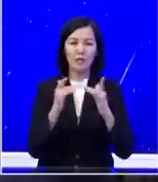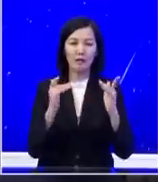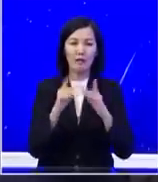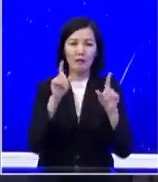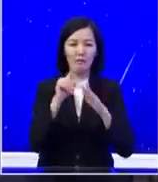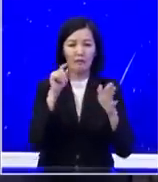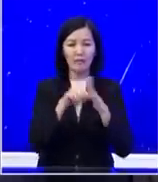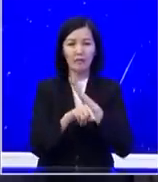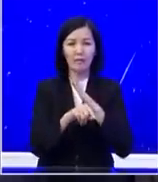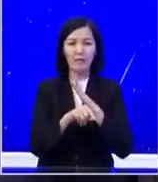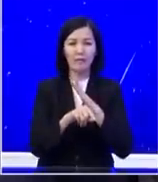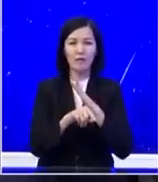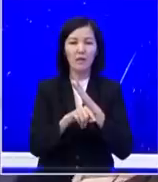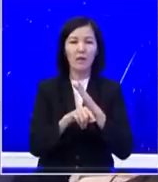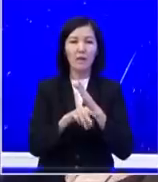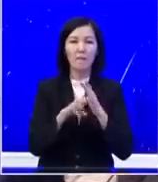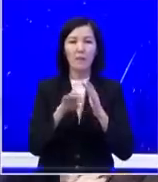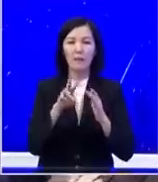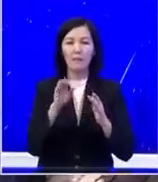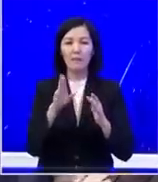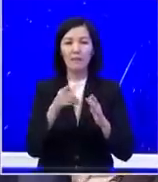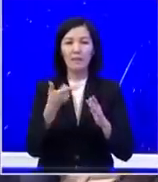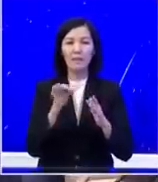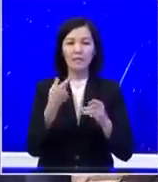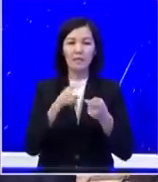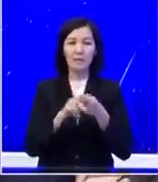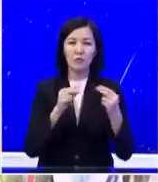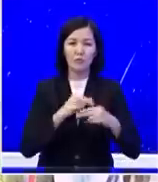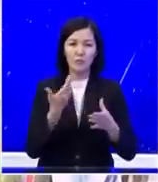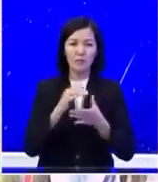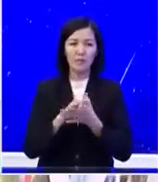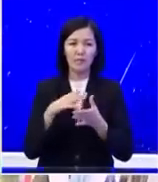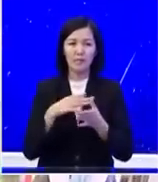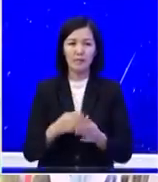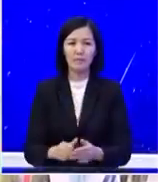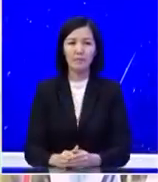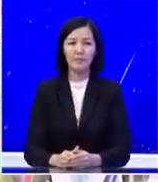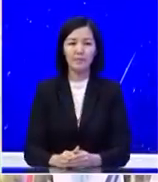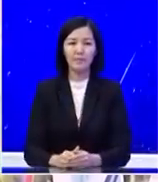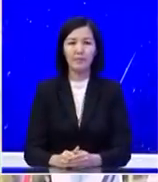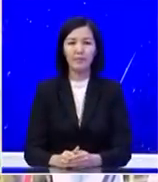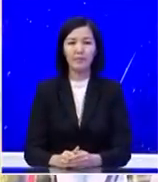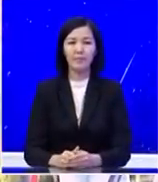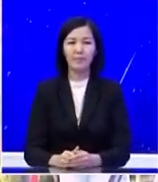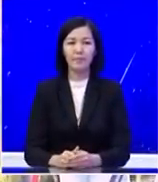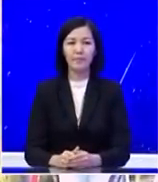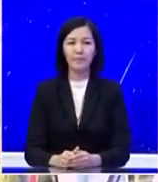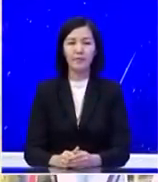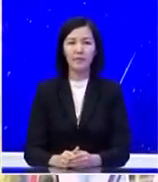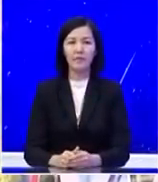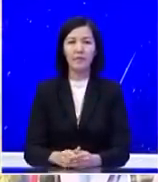Ішіне бас сұхбас бұрын Асқар Ұзақбайұлы өңірдегі газдандыру жұмысымен танысты. Меморандум с Казтрансгазом был